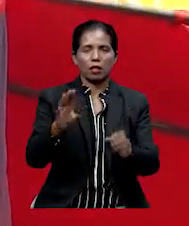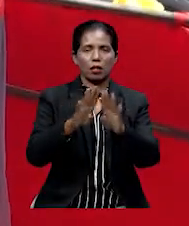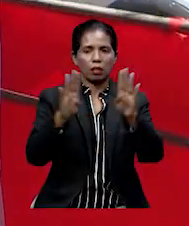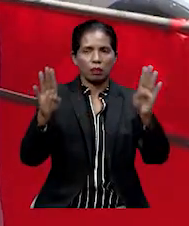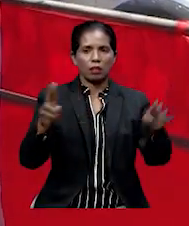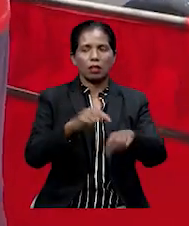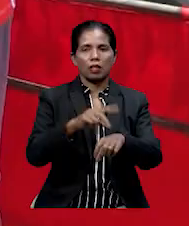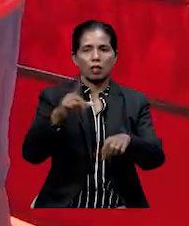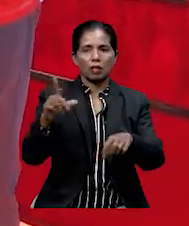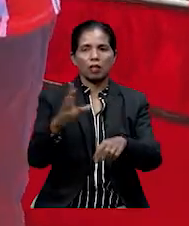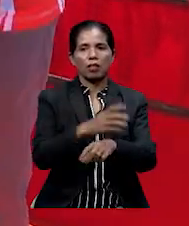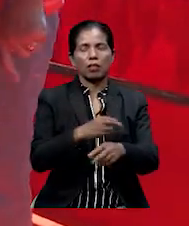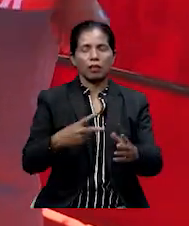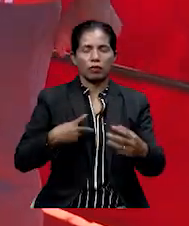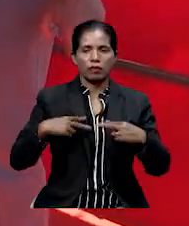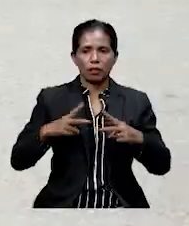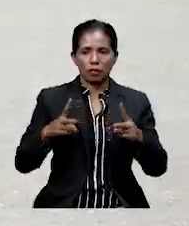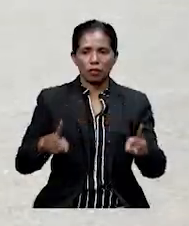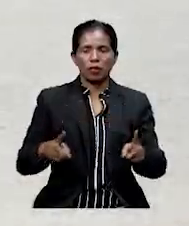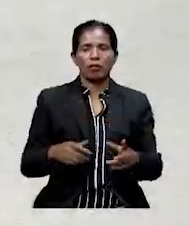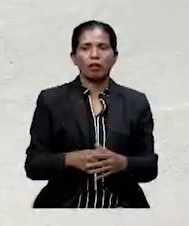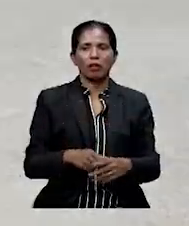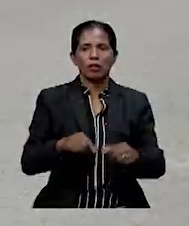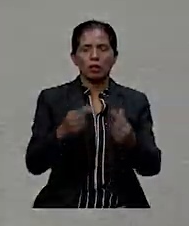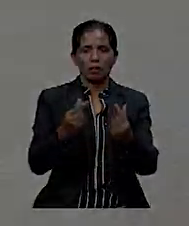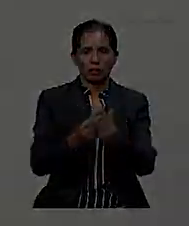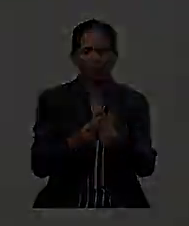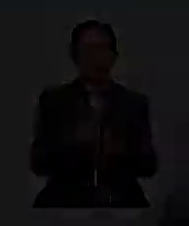international, no klase veteranus, no sponsor. Ekipa kobertura, GMN.